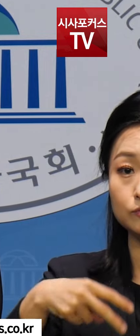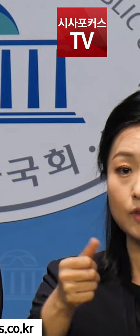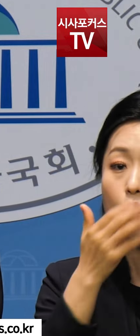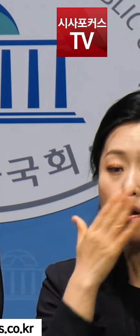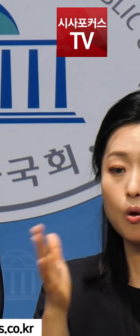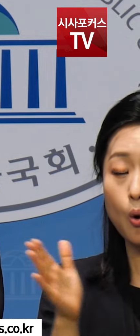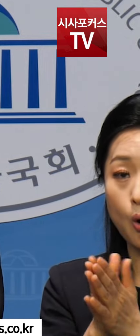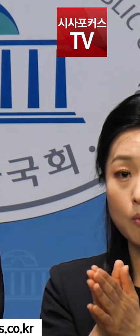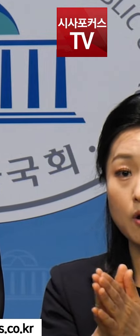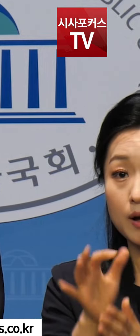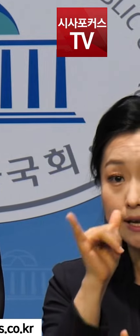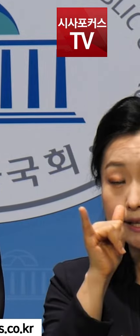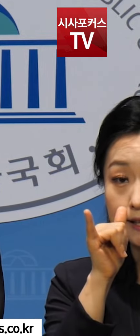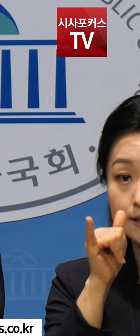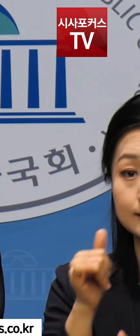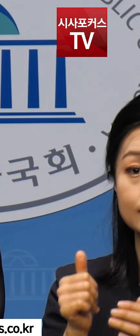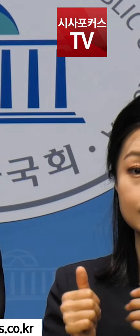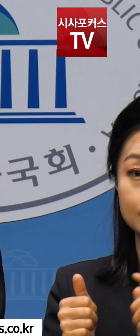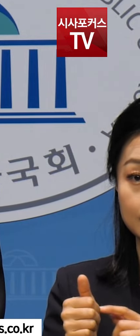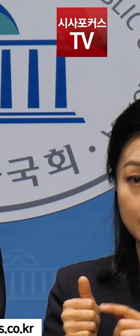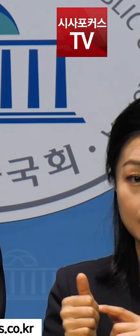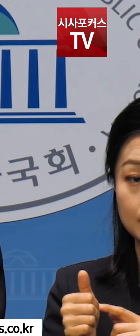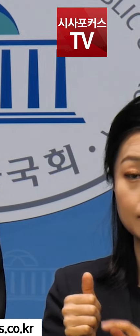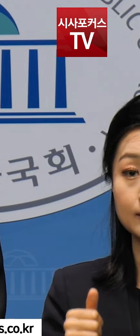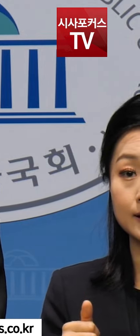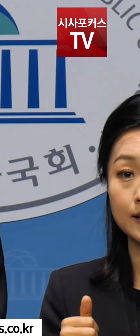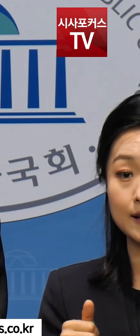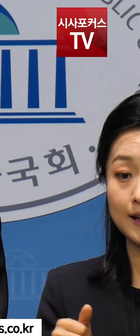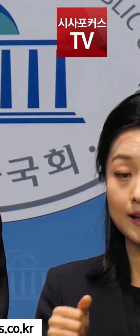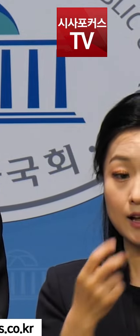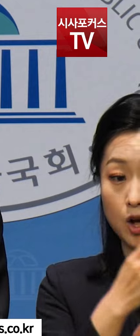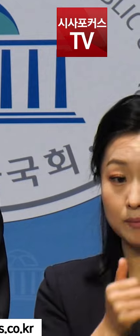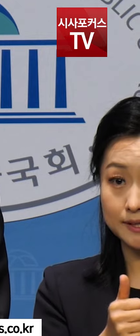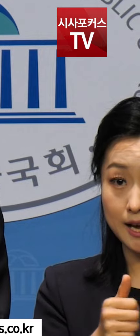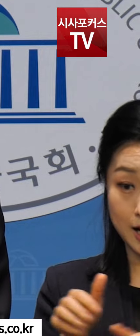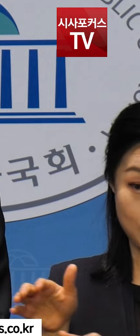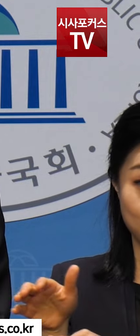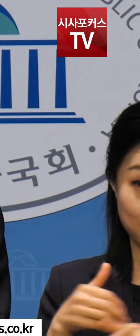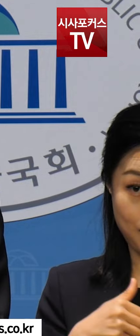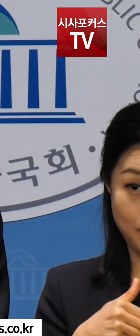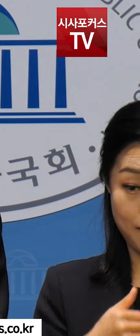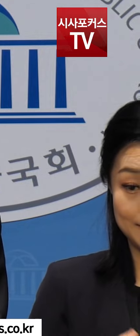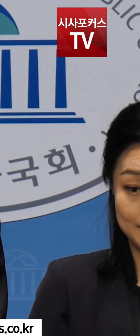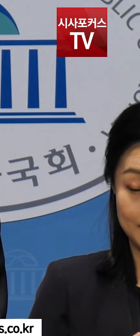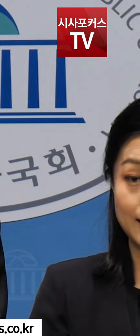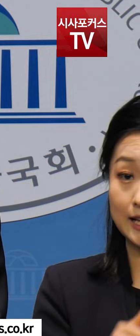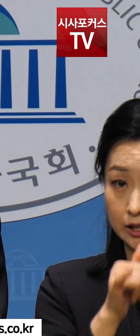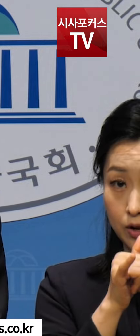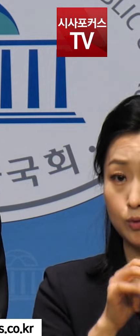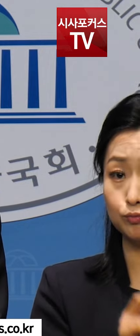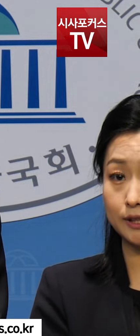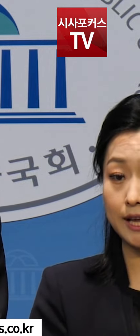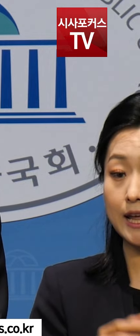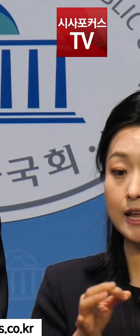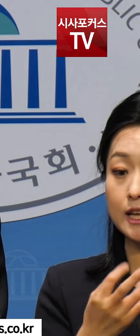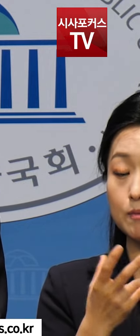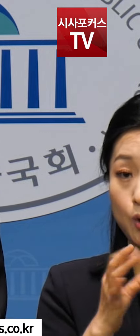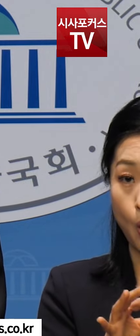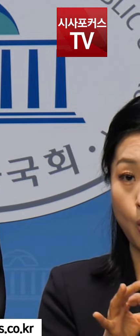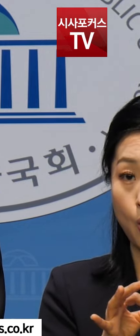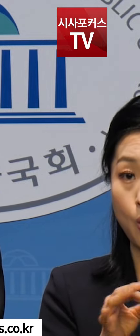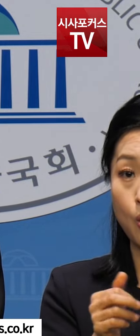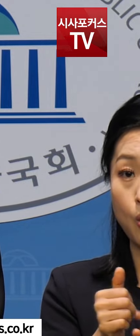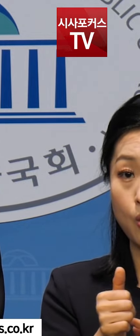공범 관계에 있던 동거인을 같은 날 같은 검사실에서 면담한 행위, 김용 전